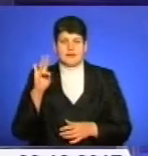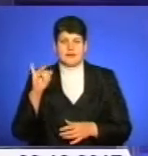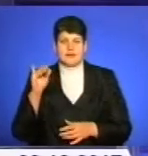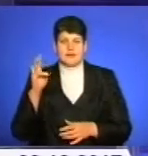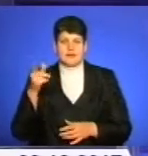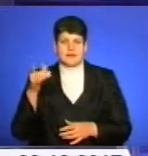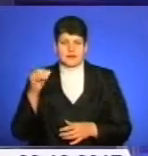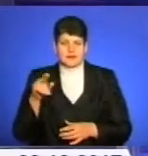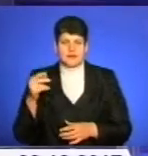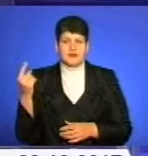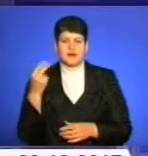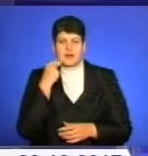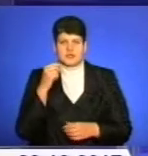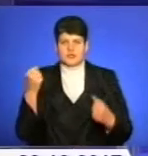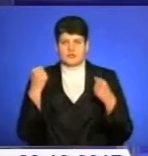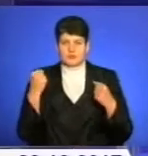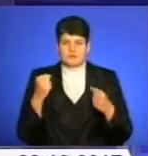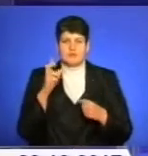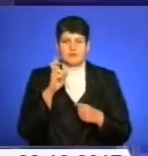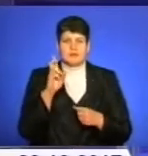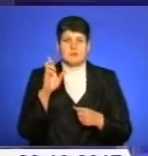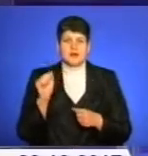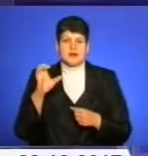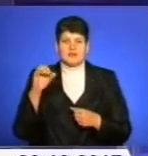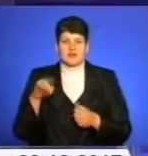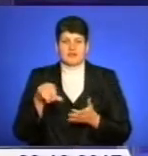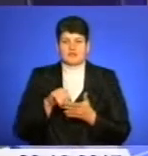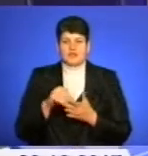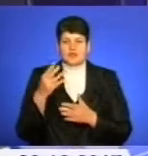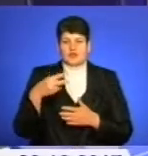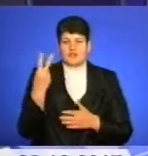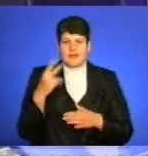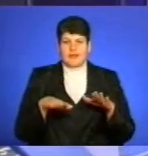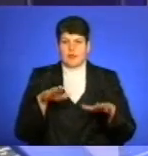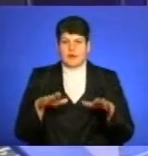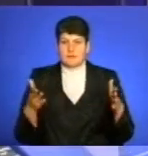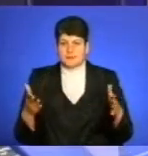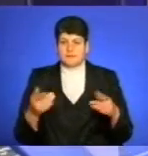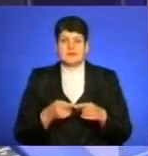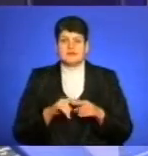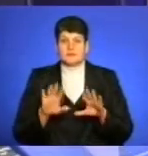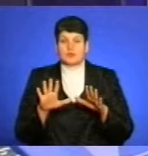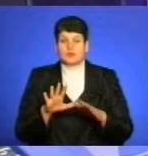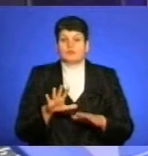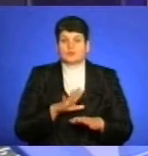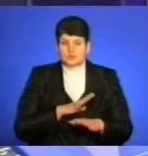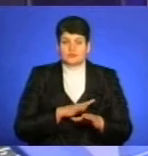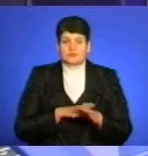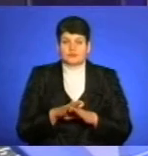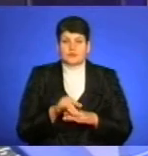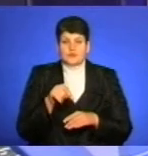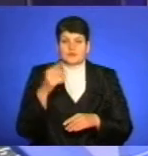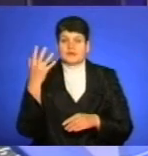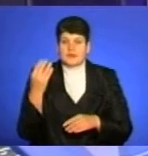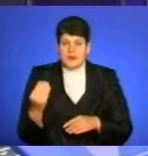спортсменом турніру визнали Богдана Бастюка, який виступає у категорії 42 кілограми. Такими подіями був насичений цей день. А